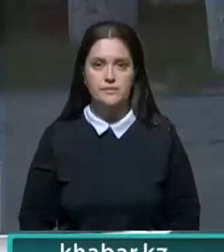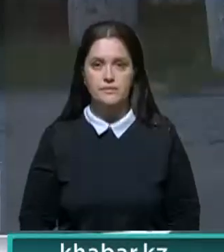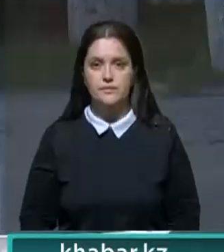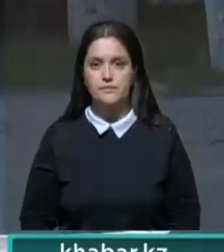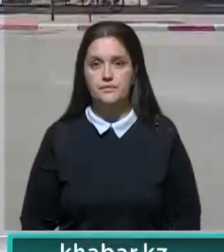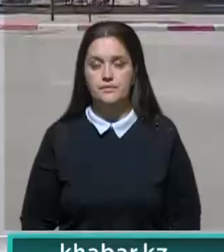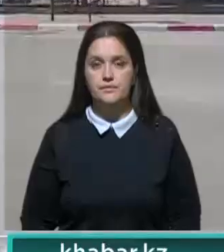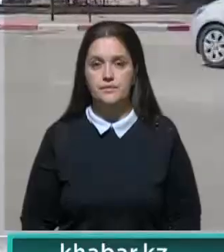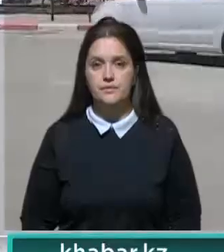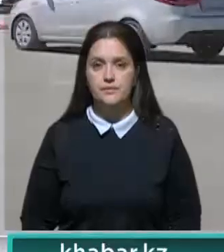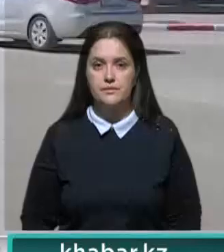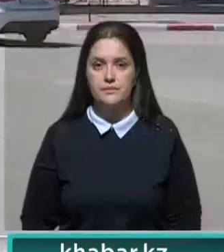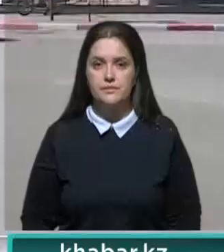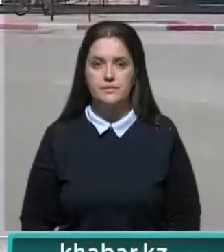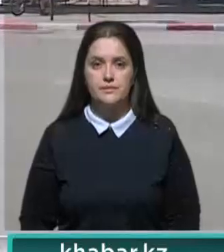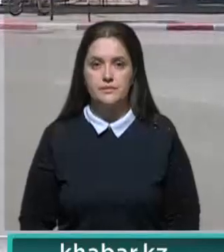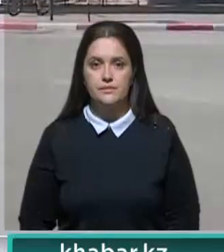графов и Сергей шахтенбергская область Хабар